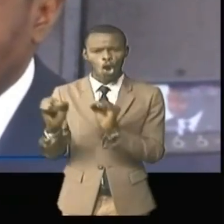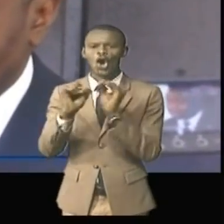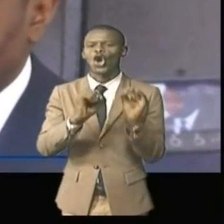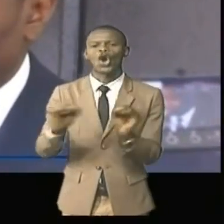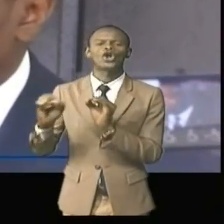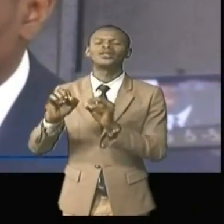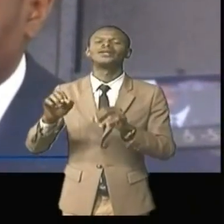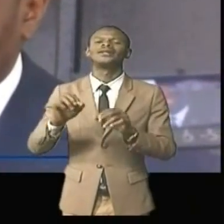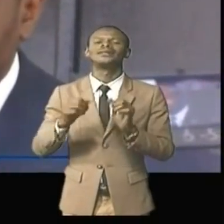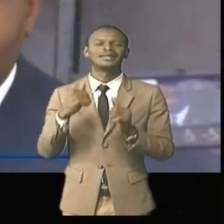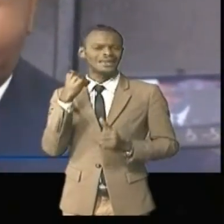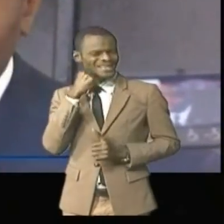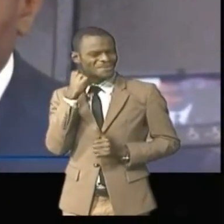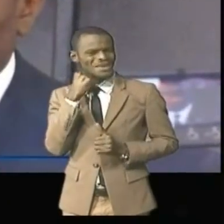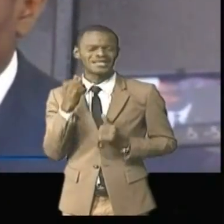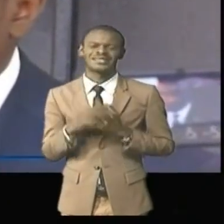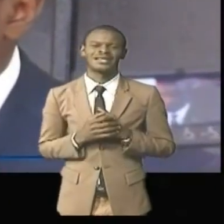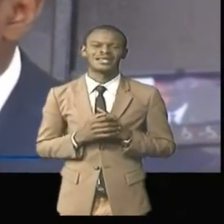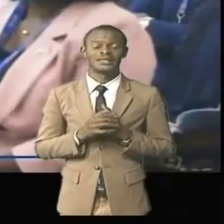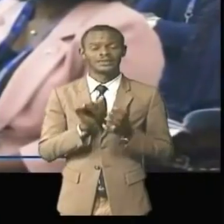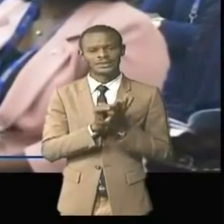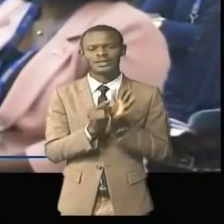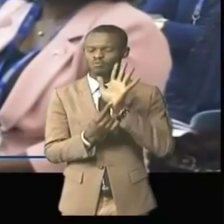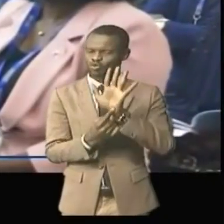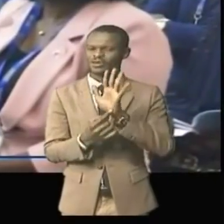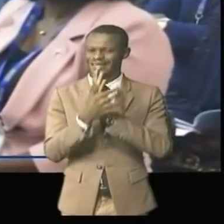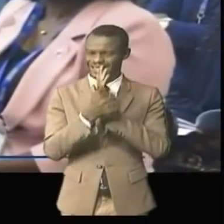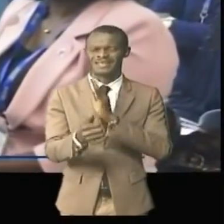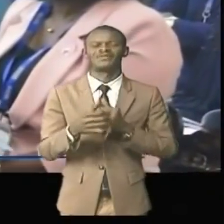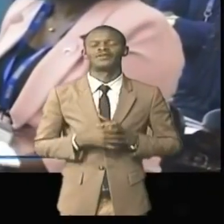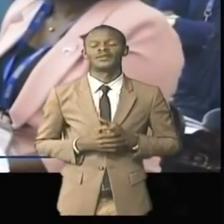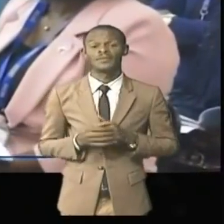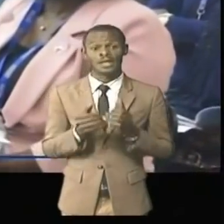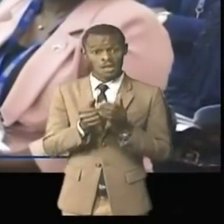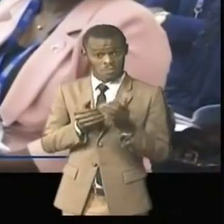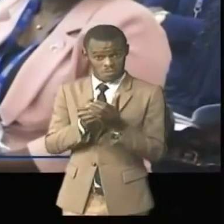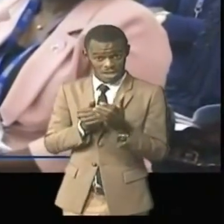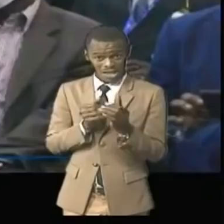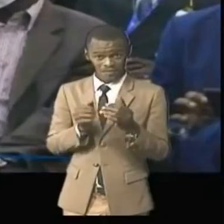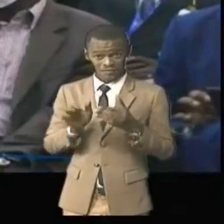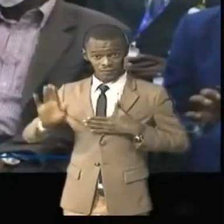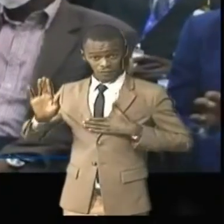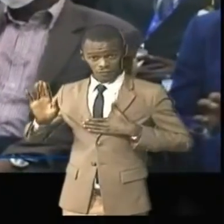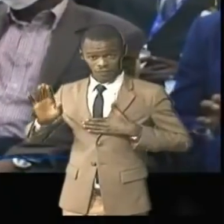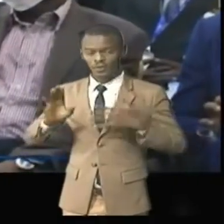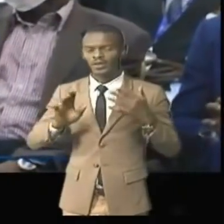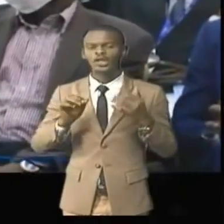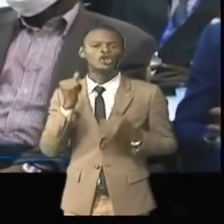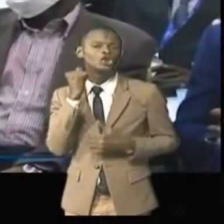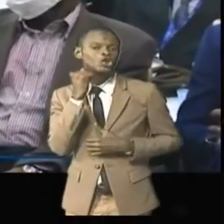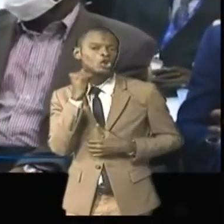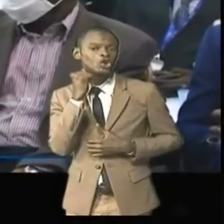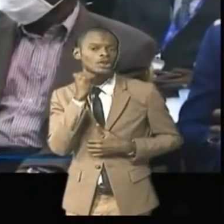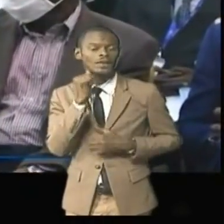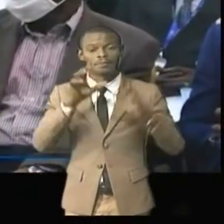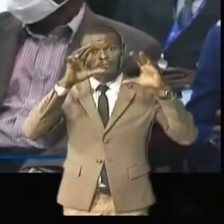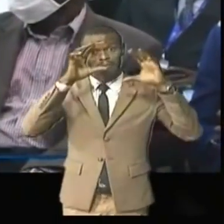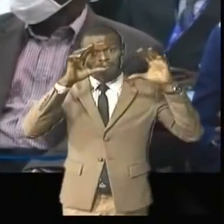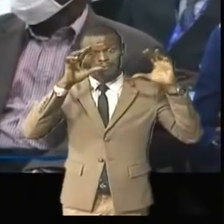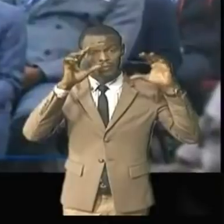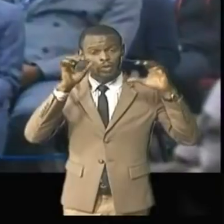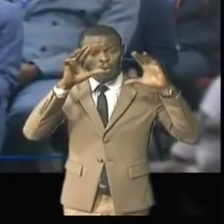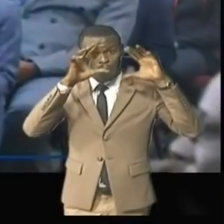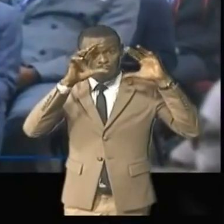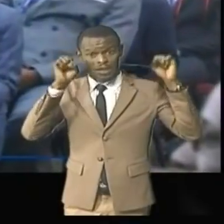du test d'évaluation préalable à l'inscription de l'ordre des médecins. Bien avant, le docteur Boula Elvis, président urbain de l'ordre des médecins, il a souhaité